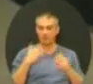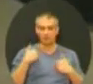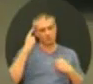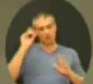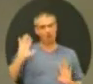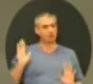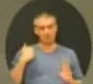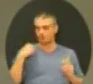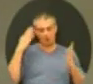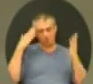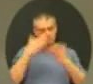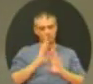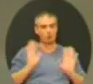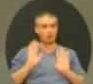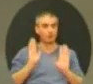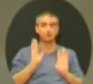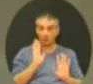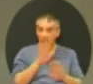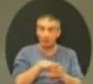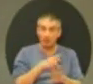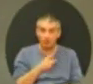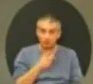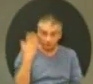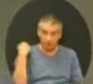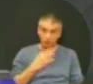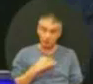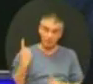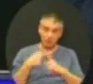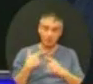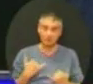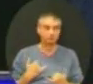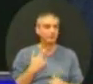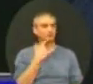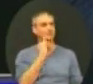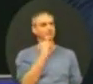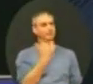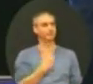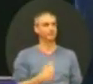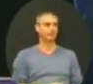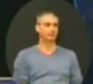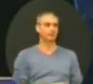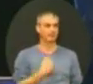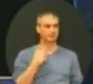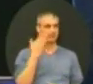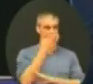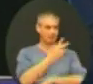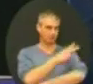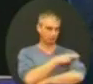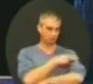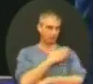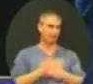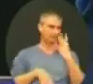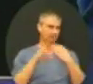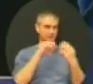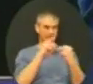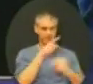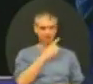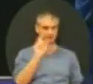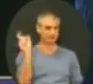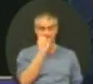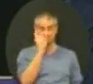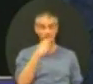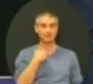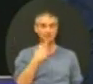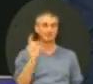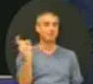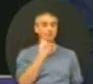לא יודע, אני לא מאופס. ככה הרגשת מאז שנפגעת? כן, אני ניגשתי לשוטרים, רציתי לדבר, זה שרסו אותי